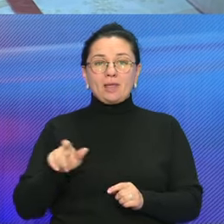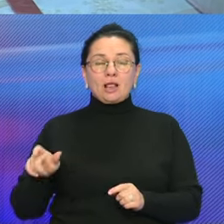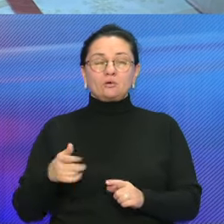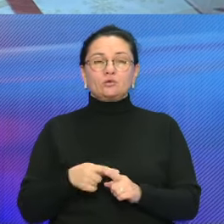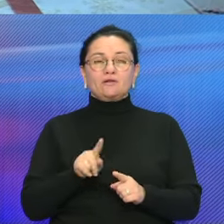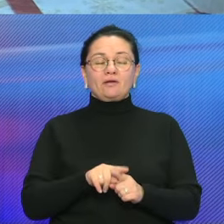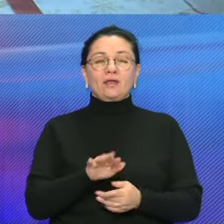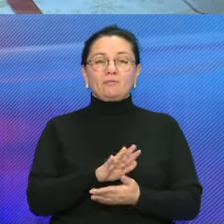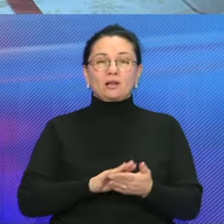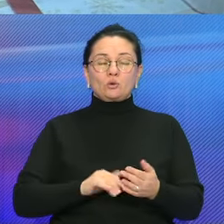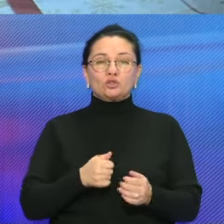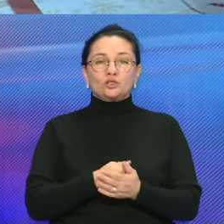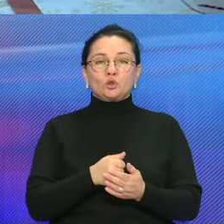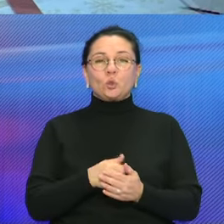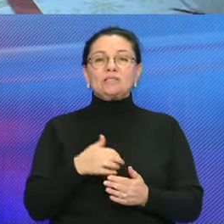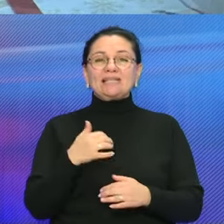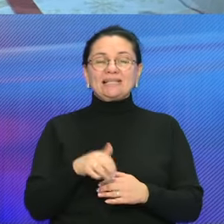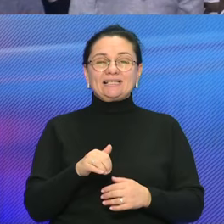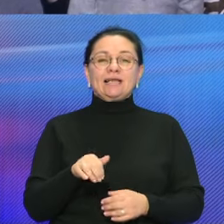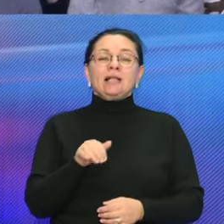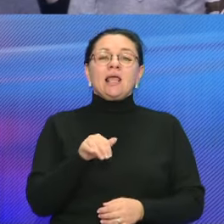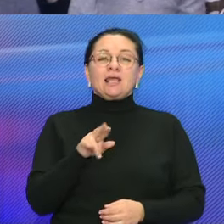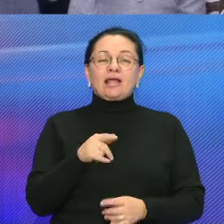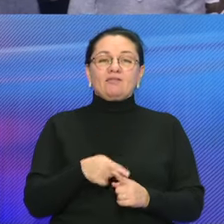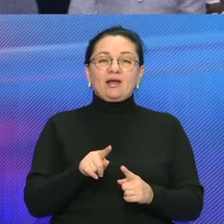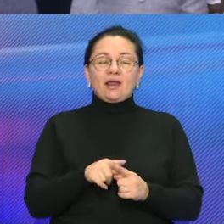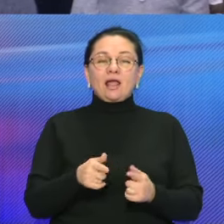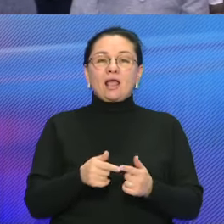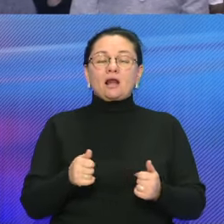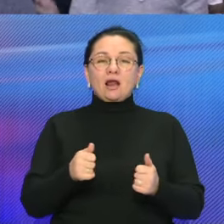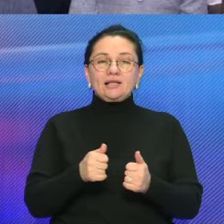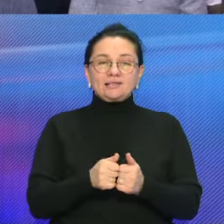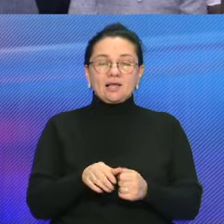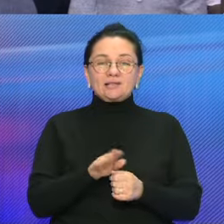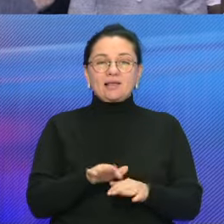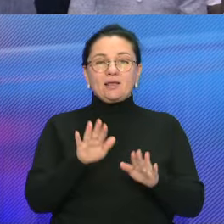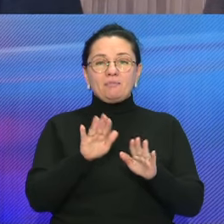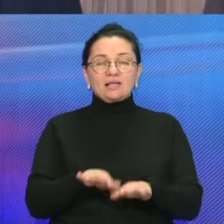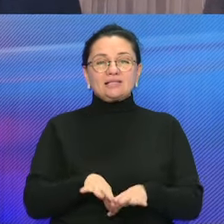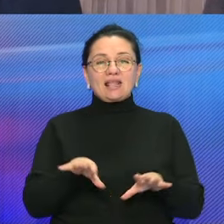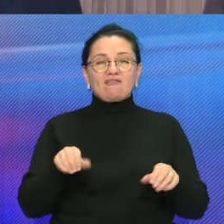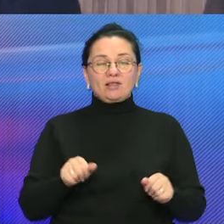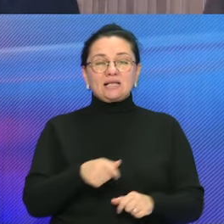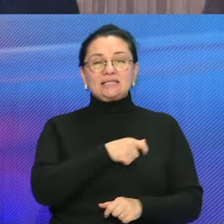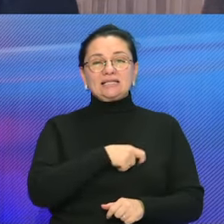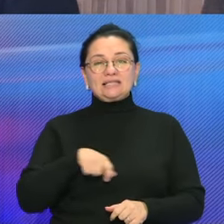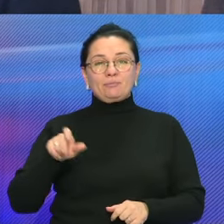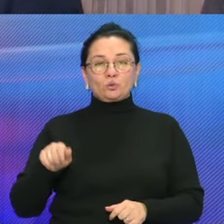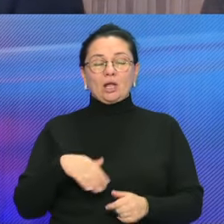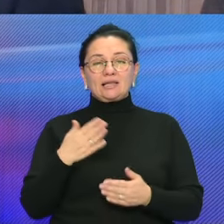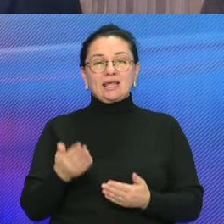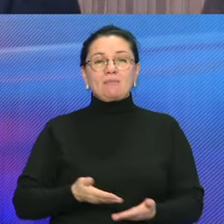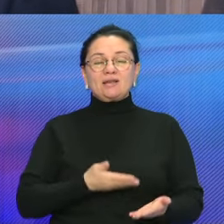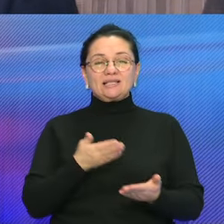середины студеня. Керовники республиканских органов державного керования, мясовой улады, депутаты и представники